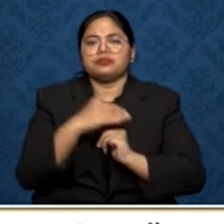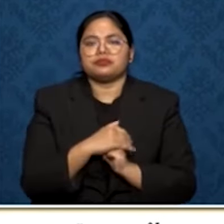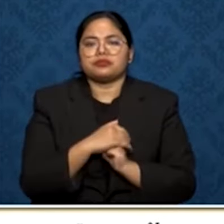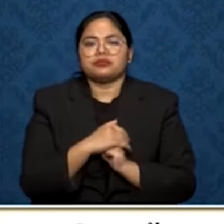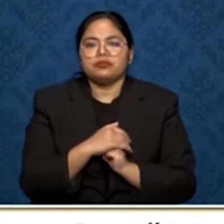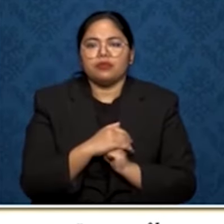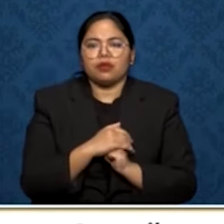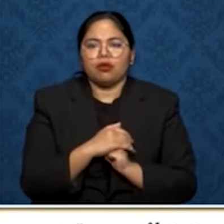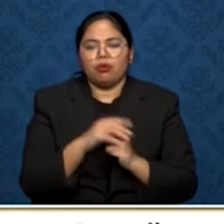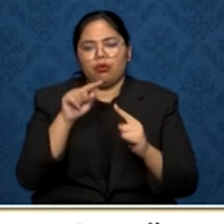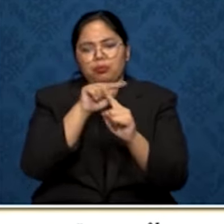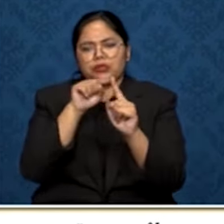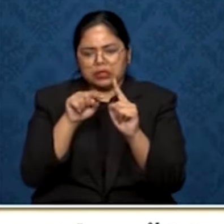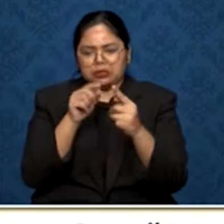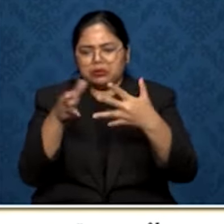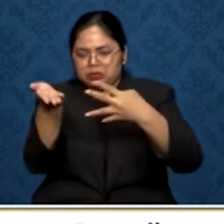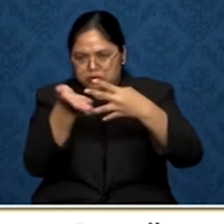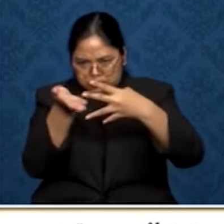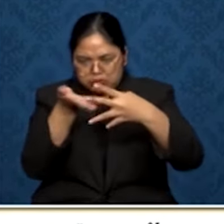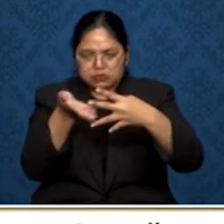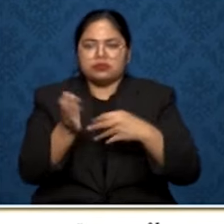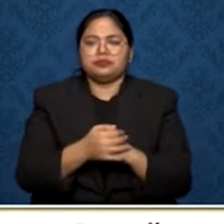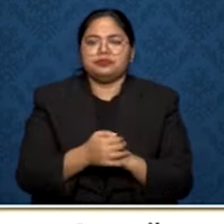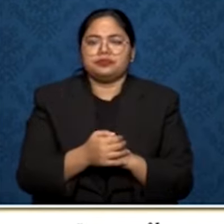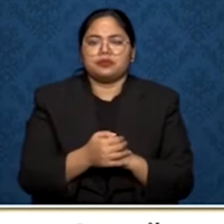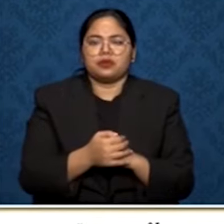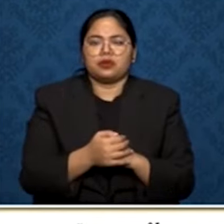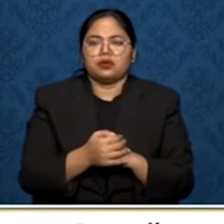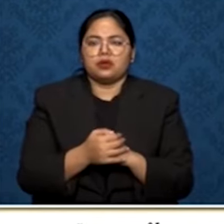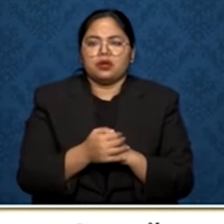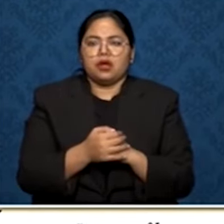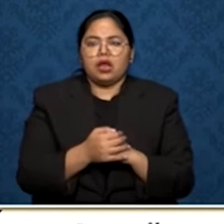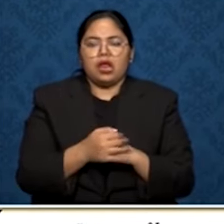ก Psychology